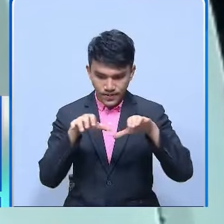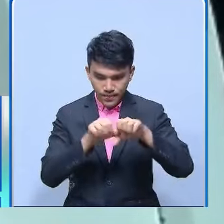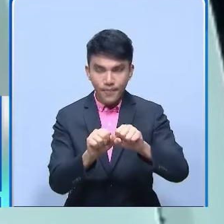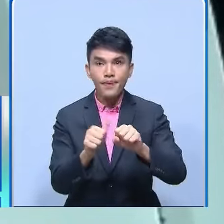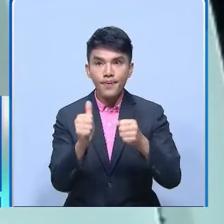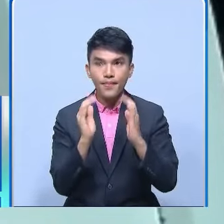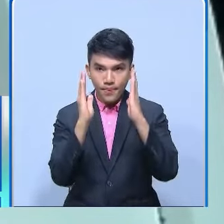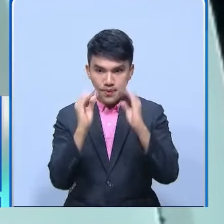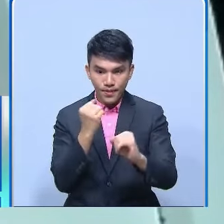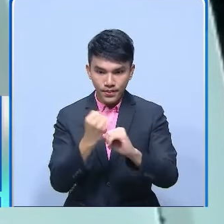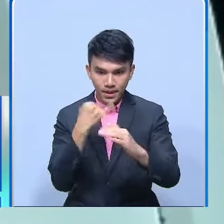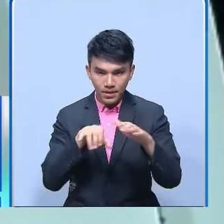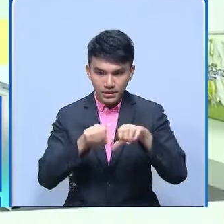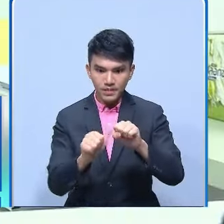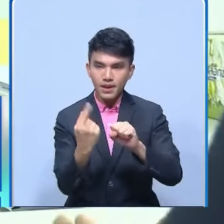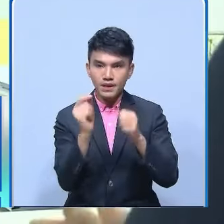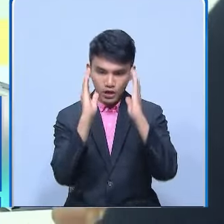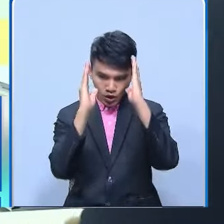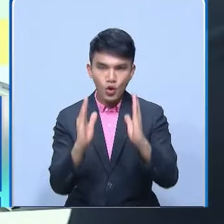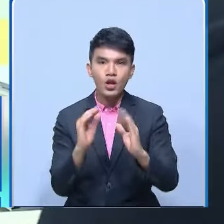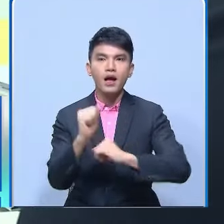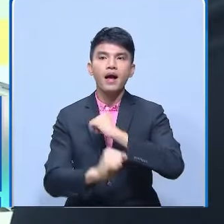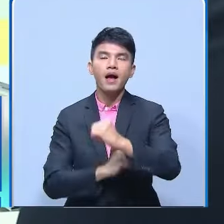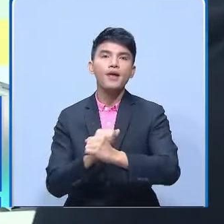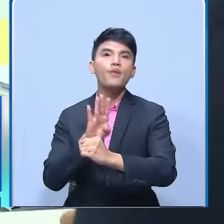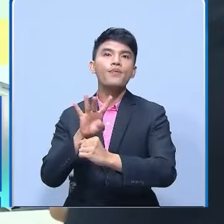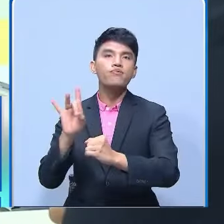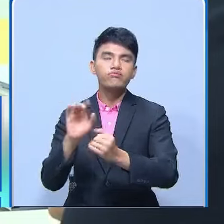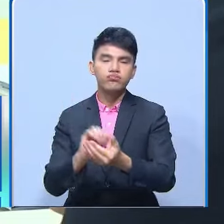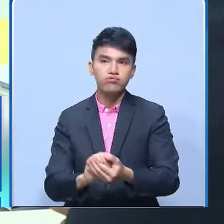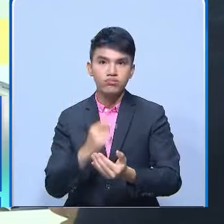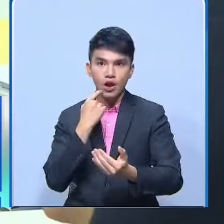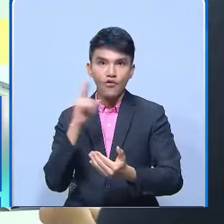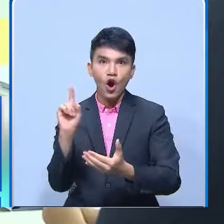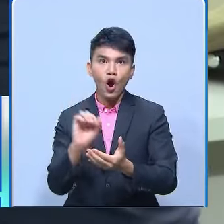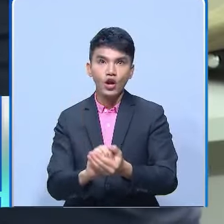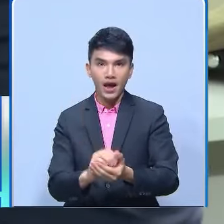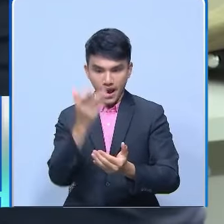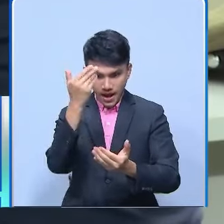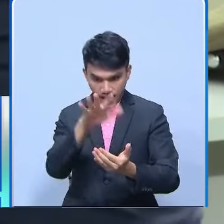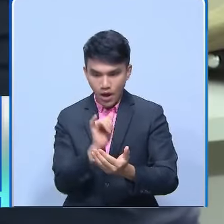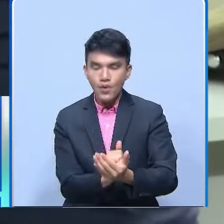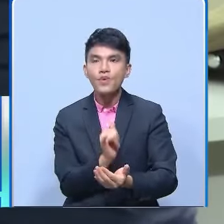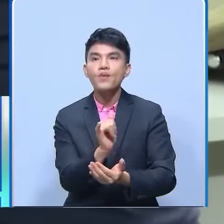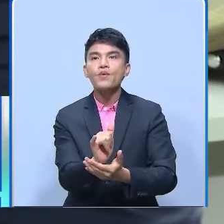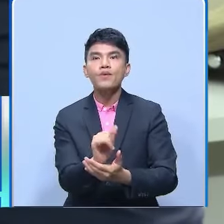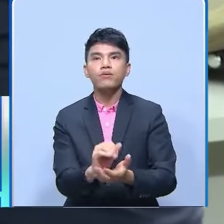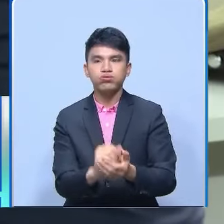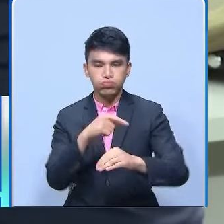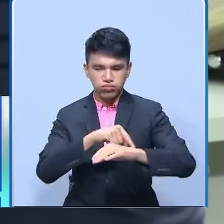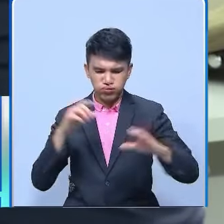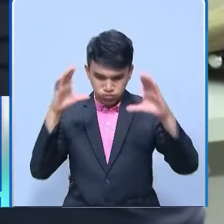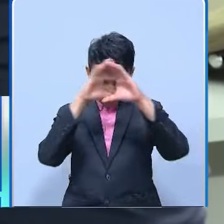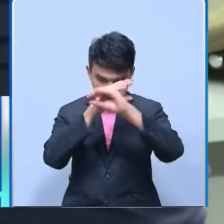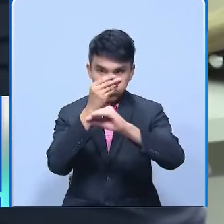ก่อเหตุได้แล้ว 1คนชื่อนายปัญจักอายุ 48ปีถูกแจ้งข้อกล่าวหาไปแล้วคือบุกลุกเคหสถานในยามวิการ